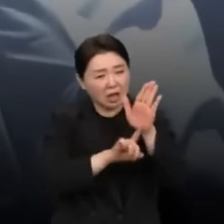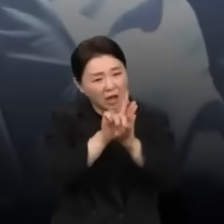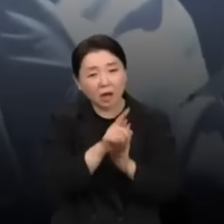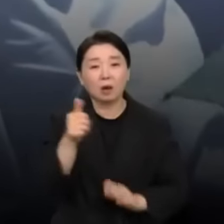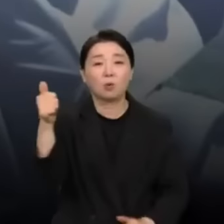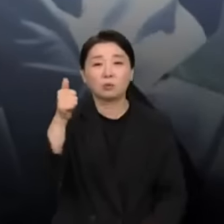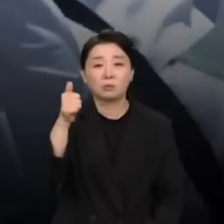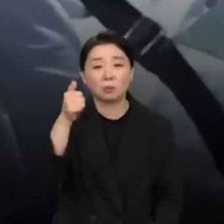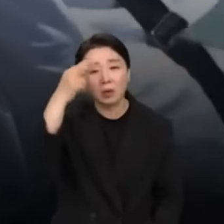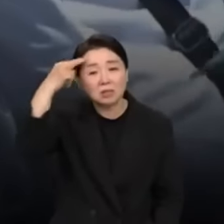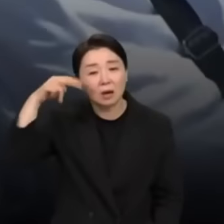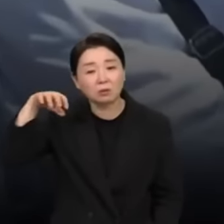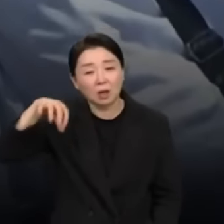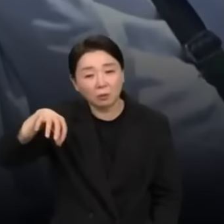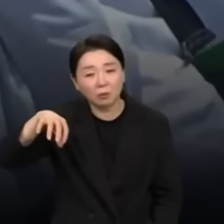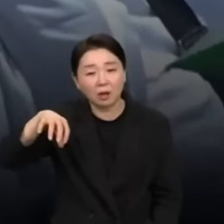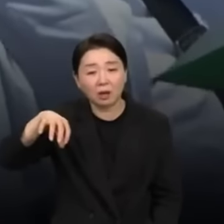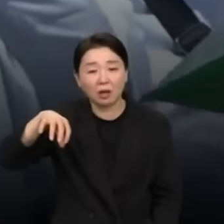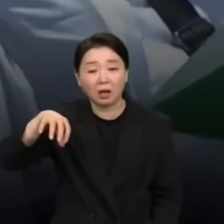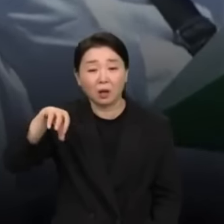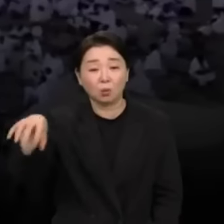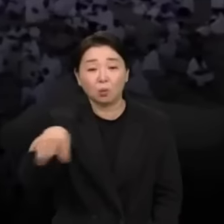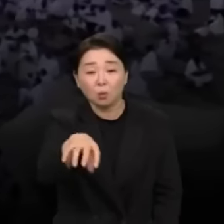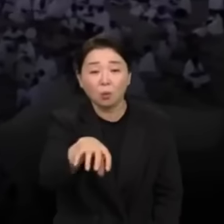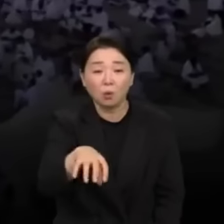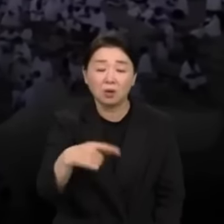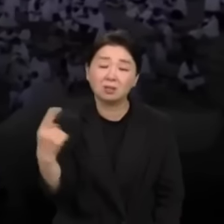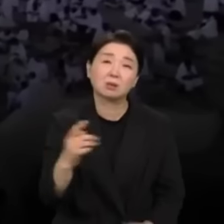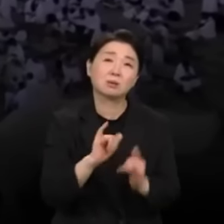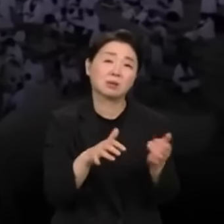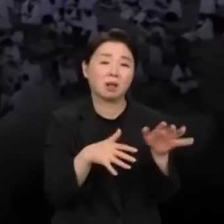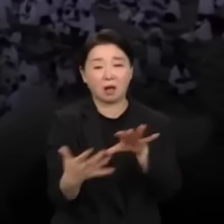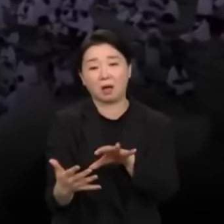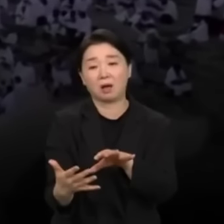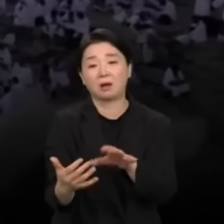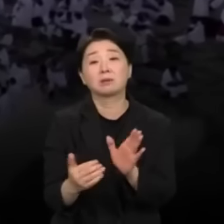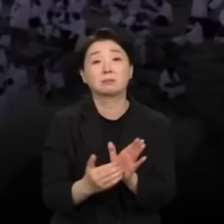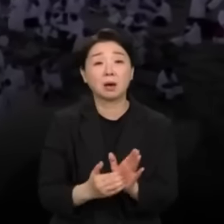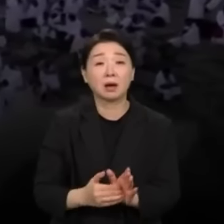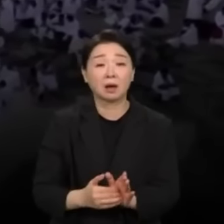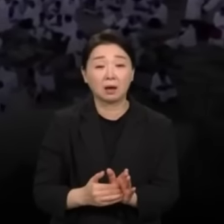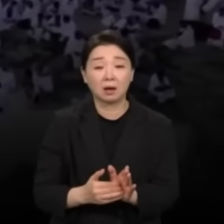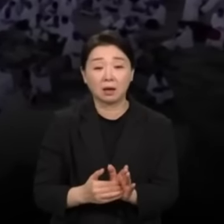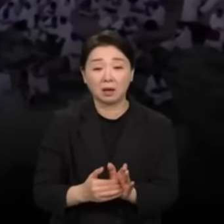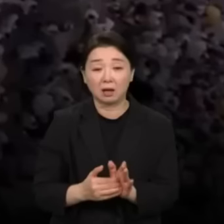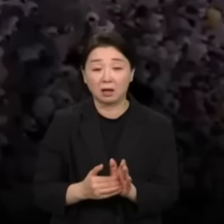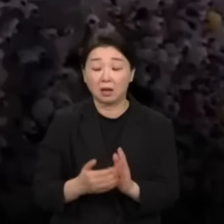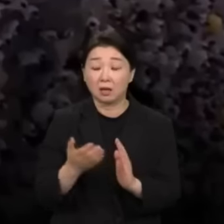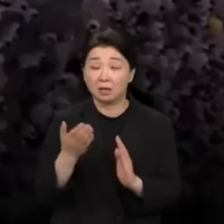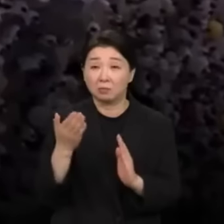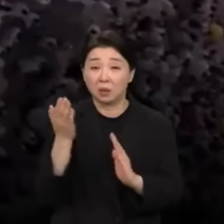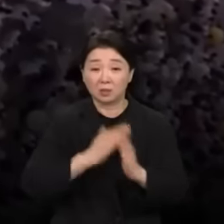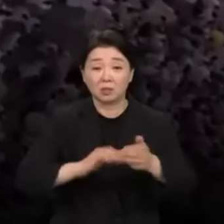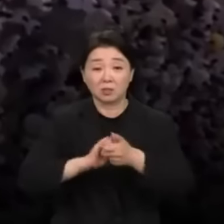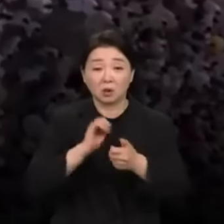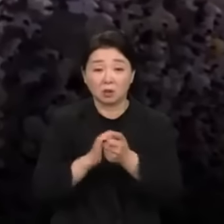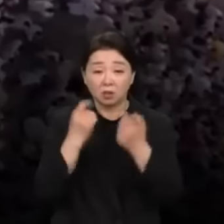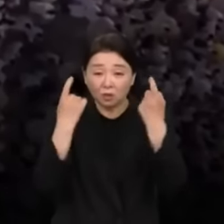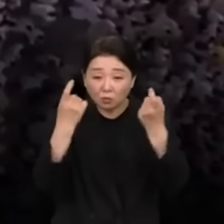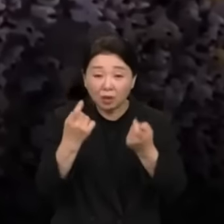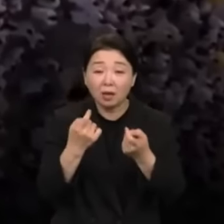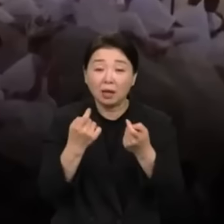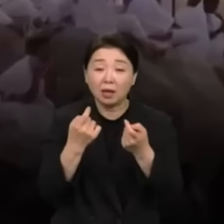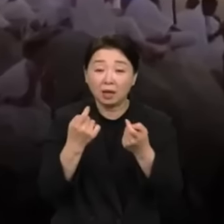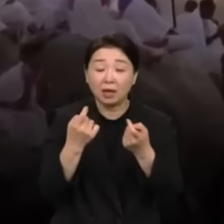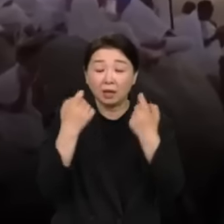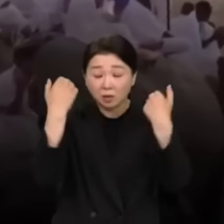육박했던 사우디아라비아 메카와 메디나에선 1,000명 넘게 숨졌습니다. 정기 순례인 하지 참가를 위해 이슬람